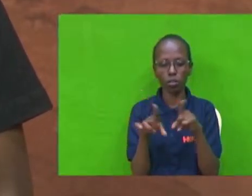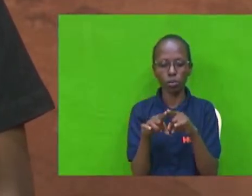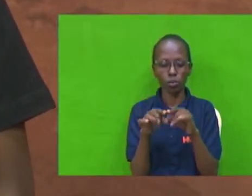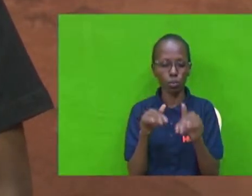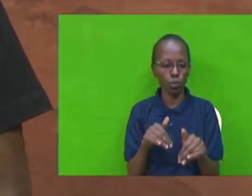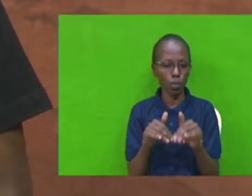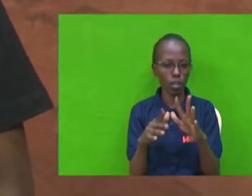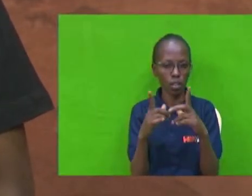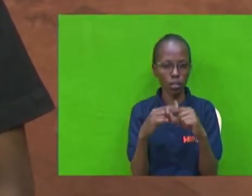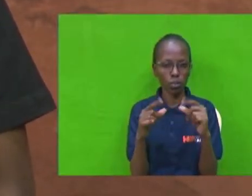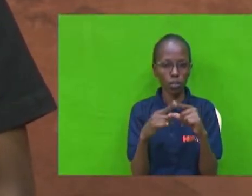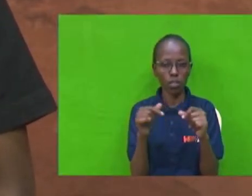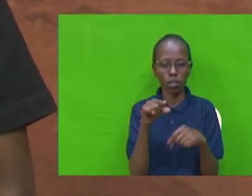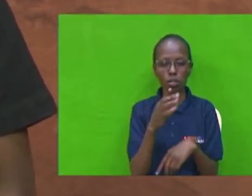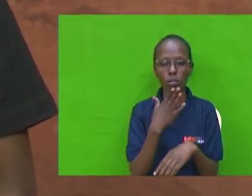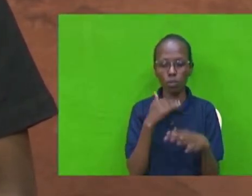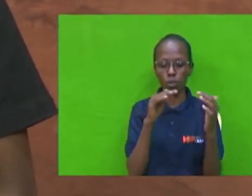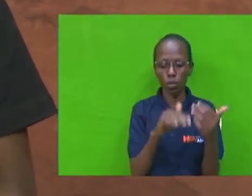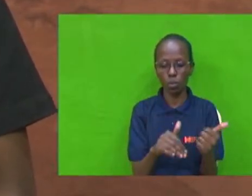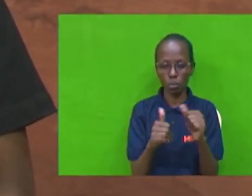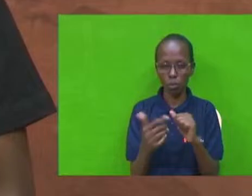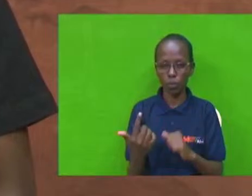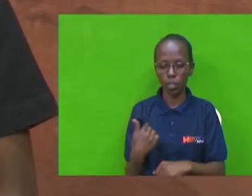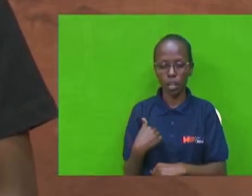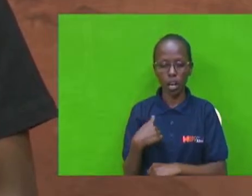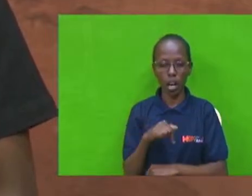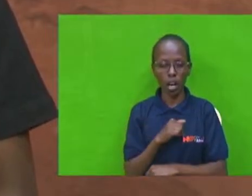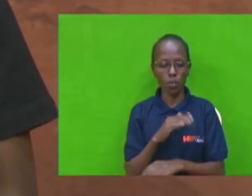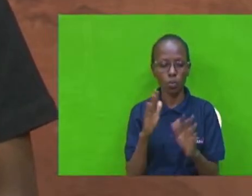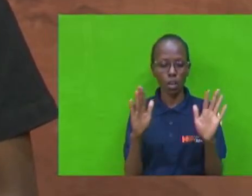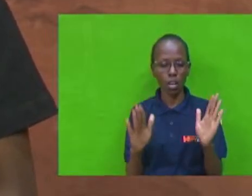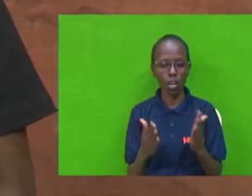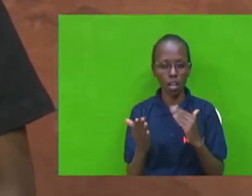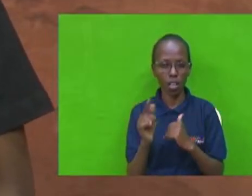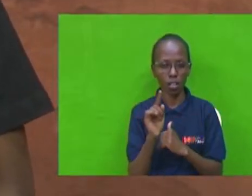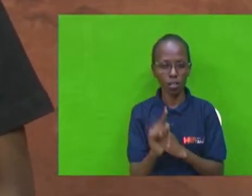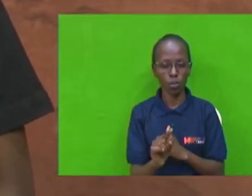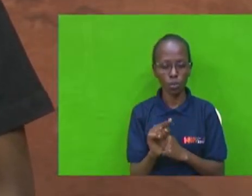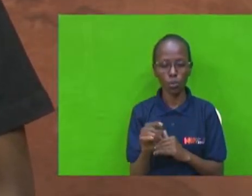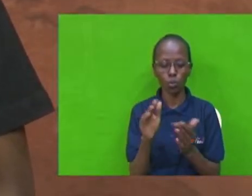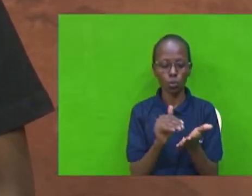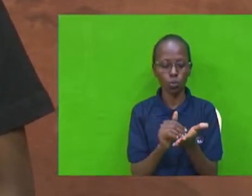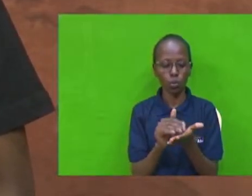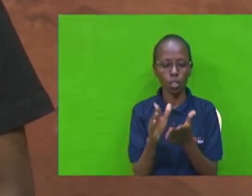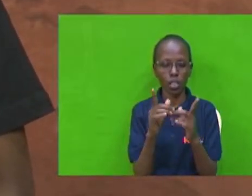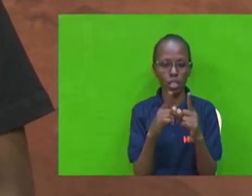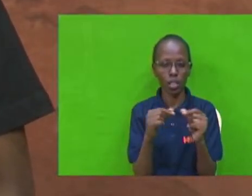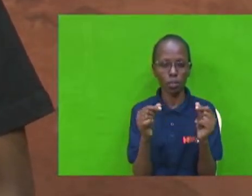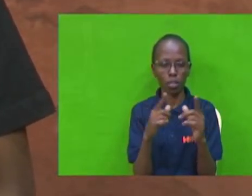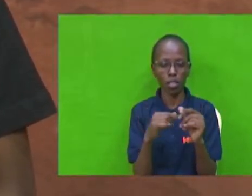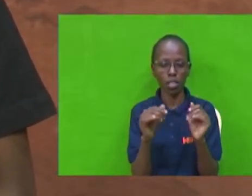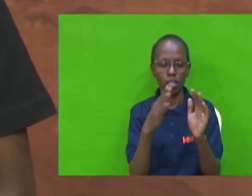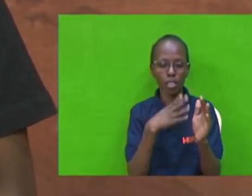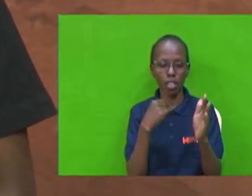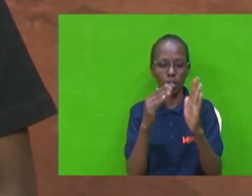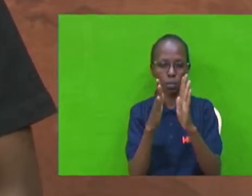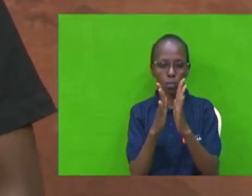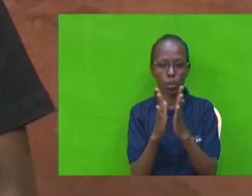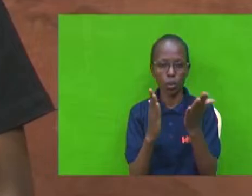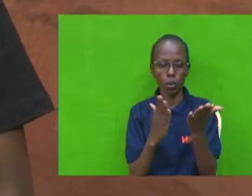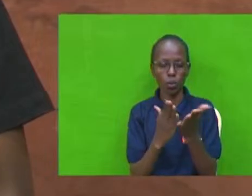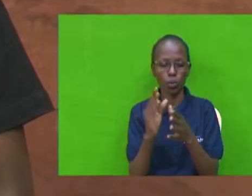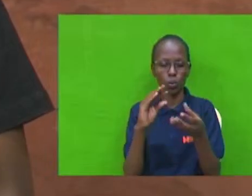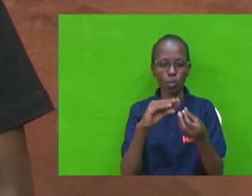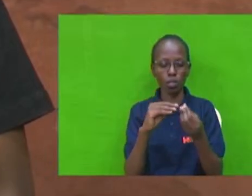ungelipenda kubatizwa. Basi tunakusihi ukaweze kutuma huo ujumbe na maombi kupitia